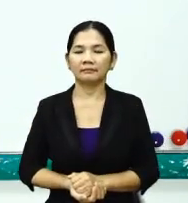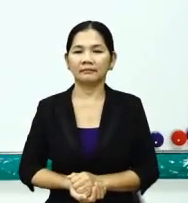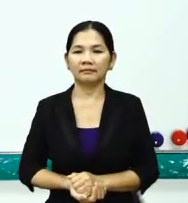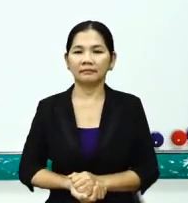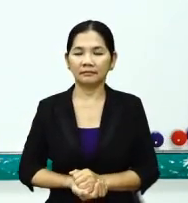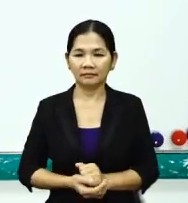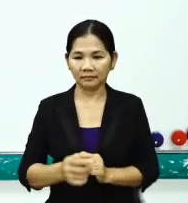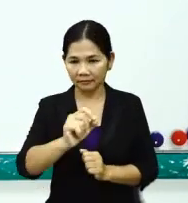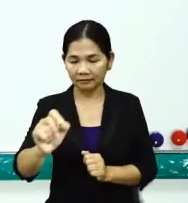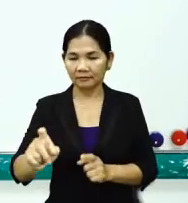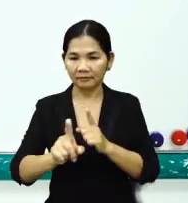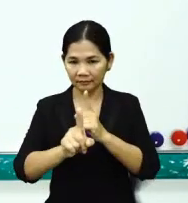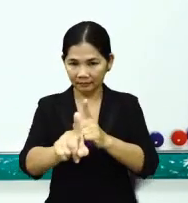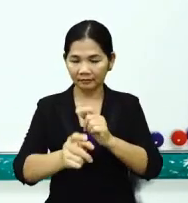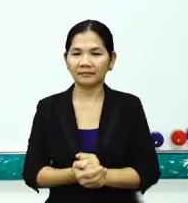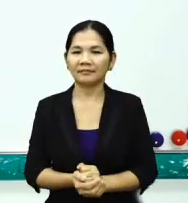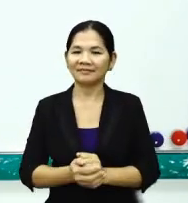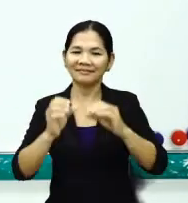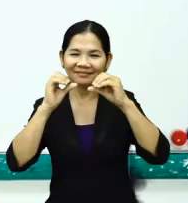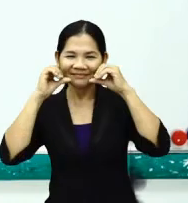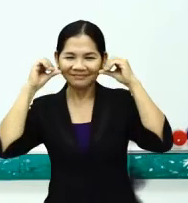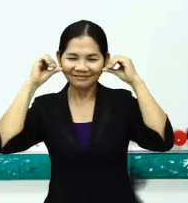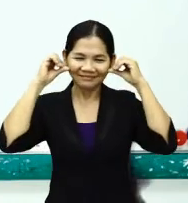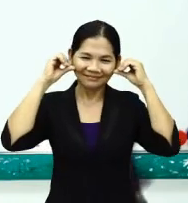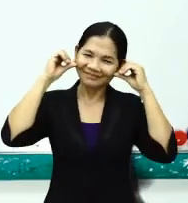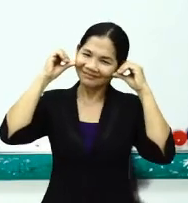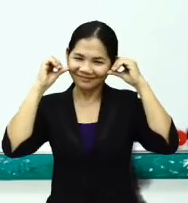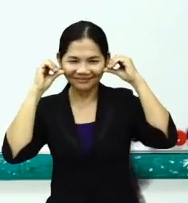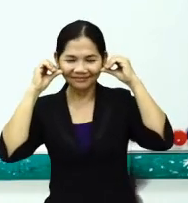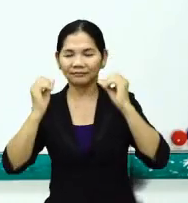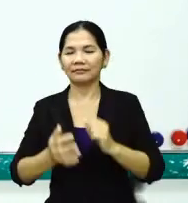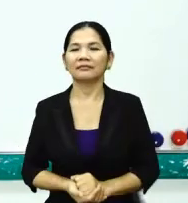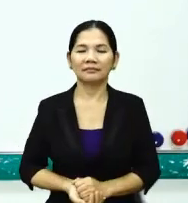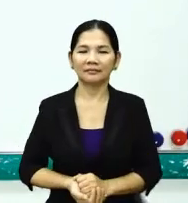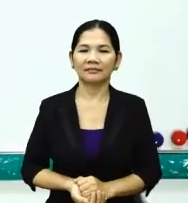chà sao xe bánh tó nhỏ nhấm nhỏ nhèm